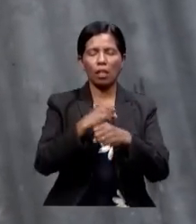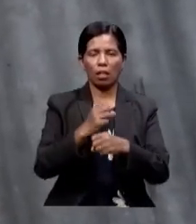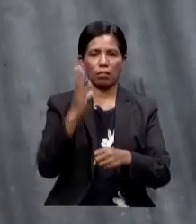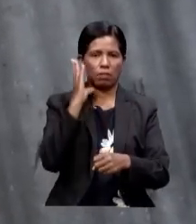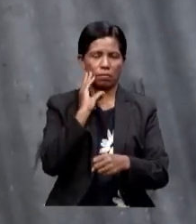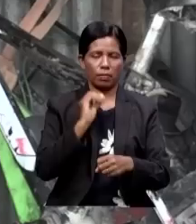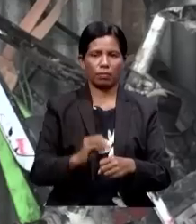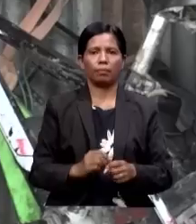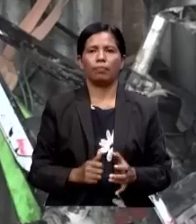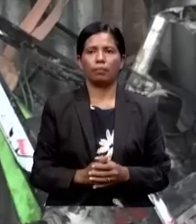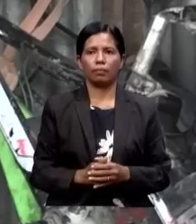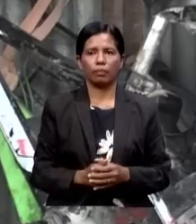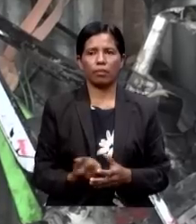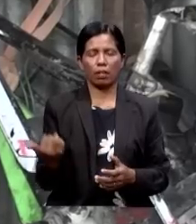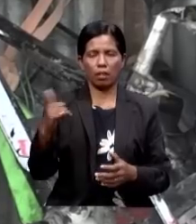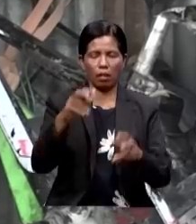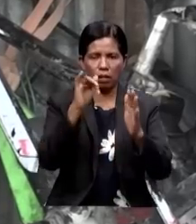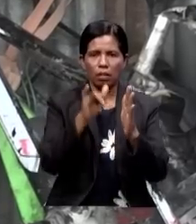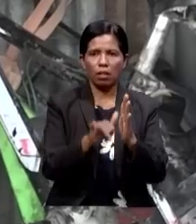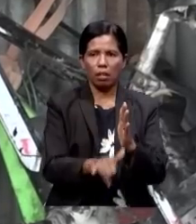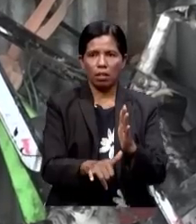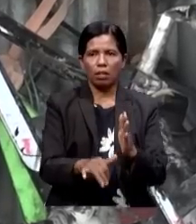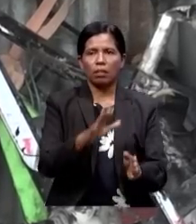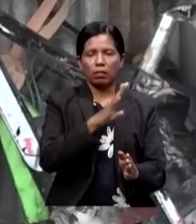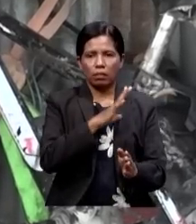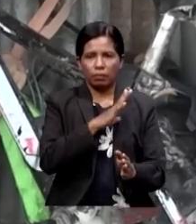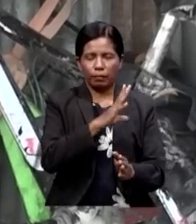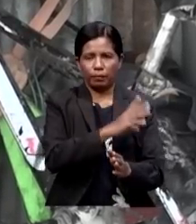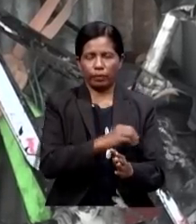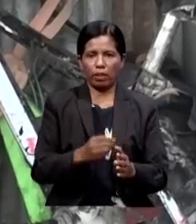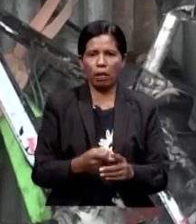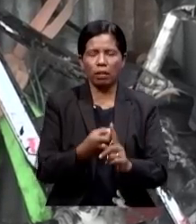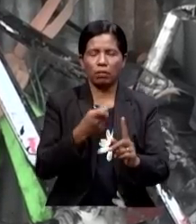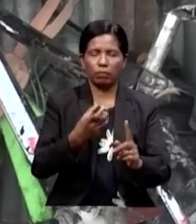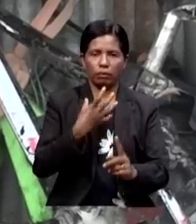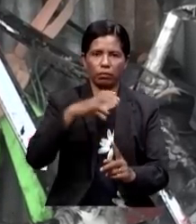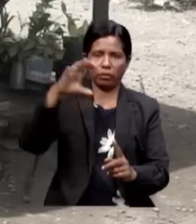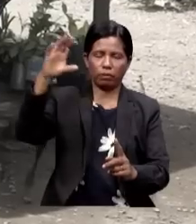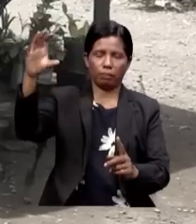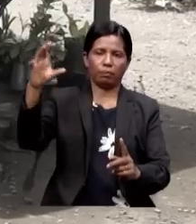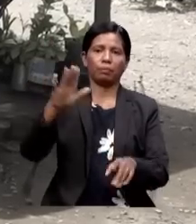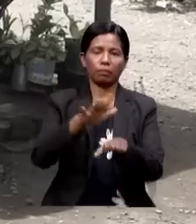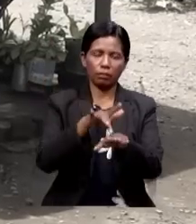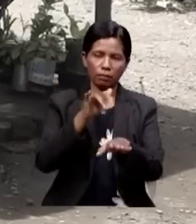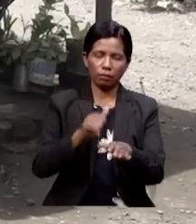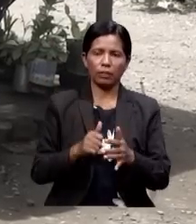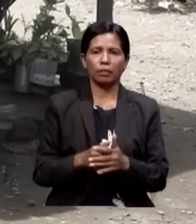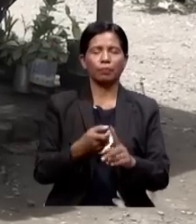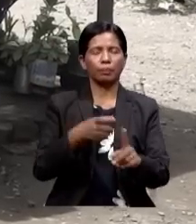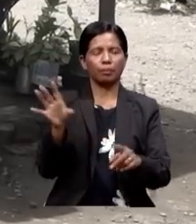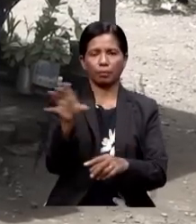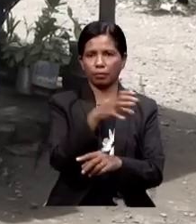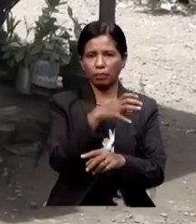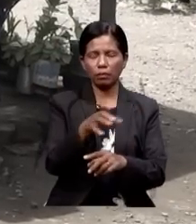Mbe obrigado, sirtin ke hela ho di helik netik, husi loro matang ni hanas, husi ani ni